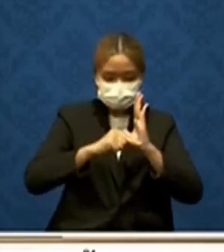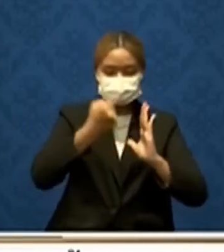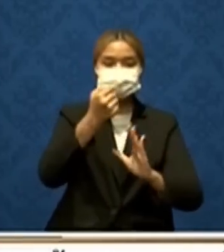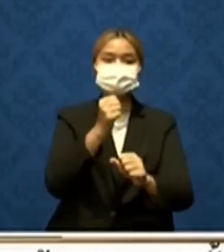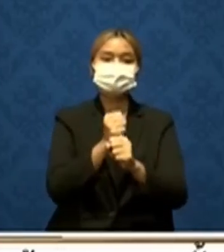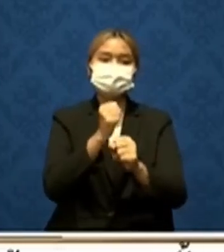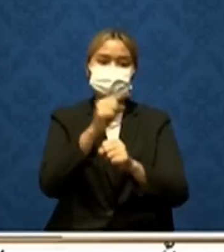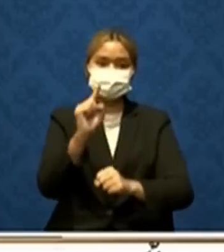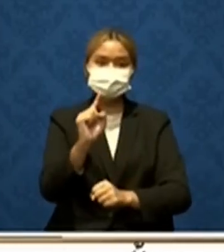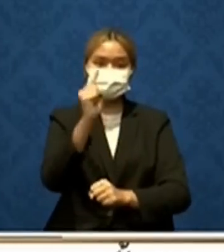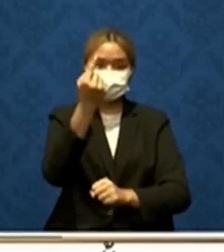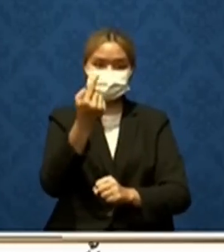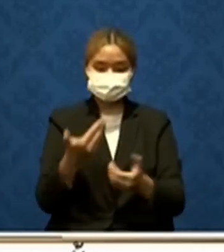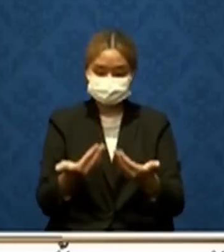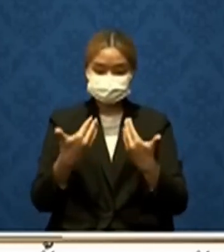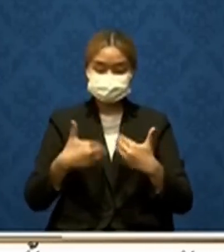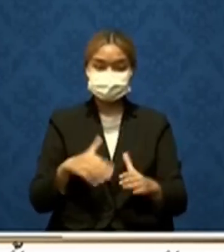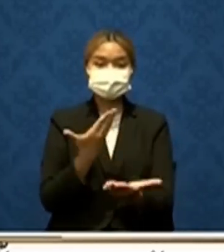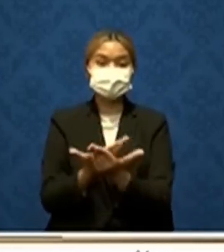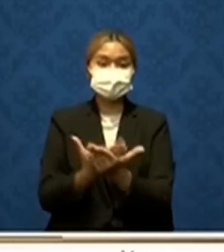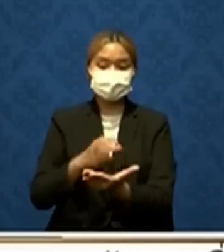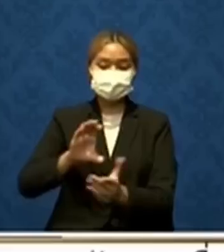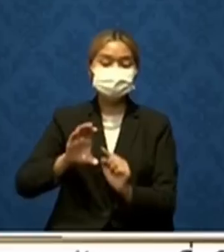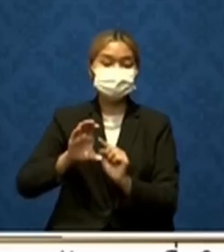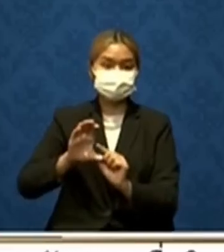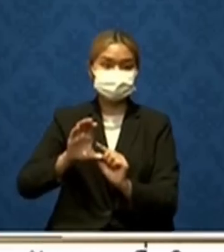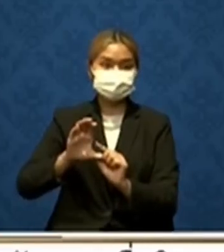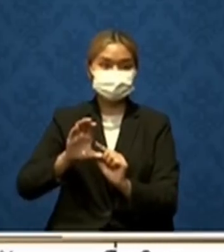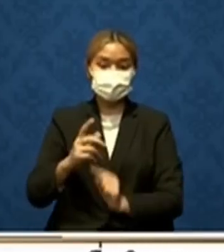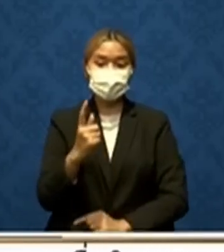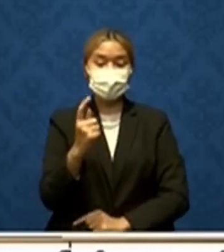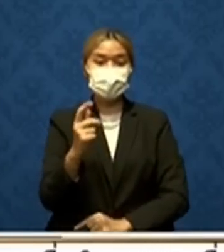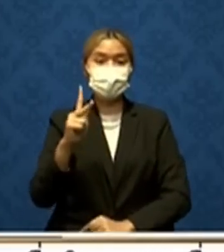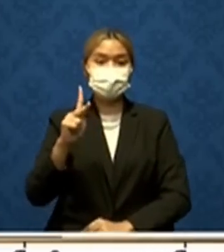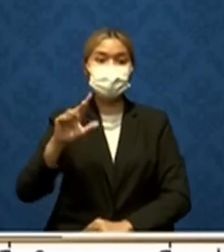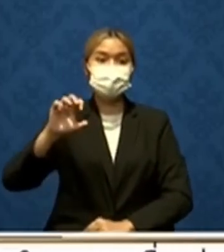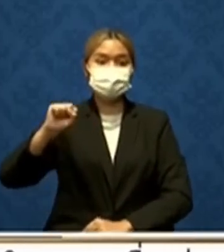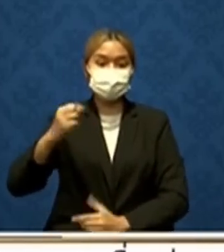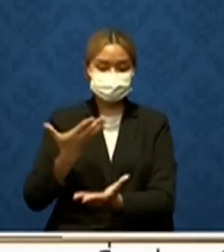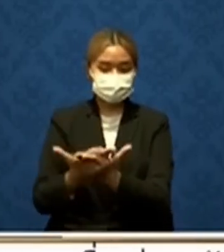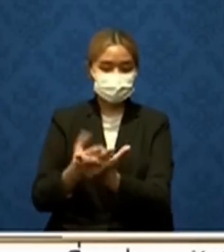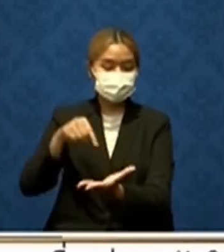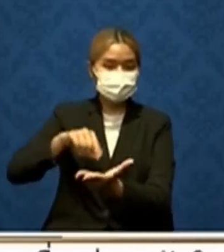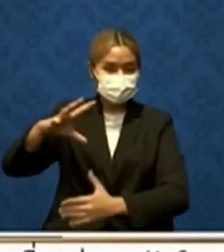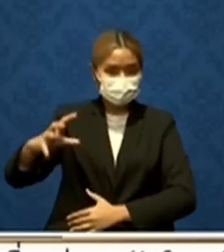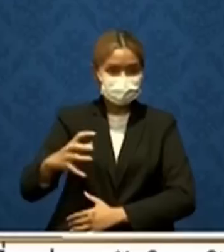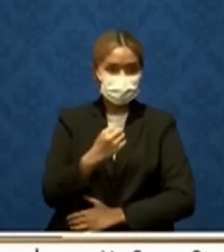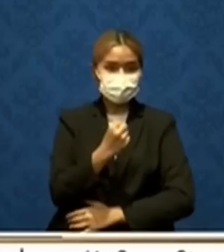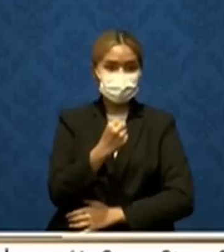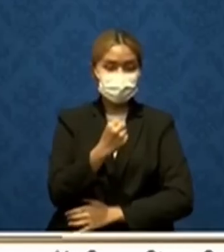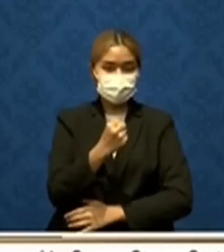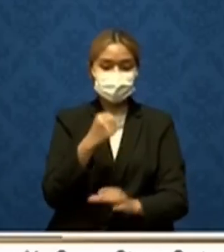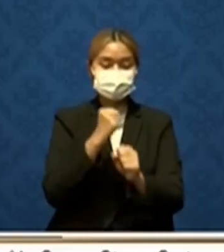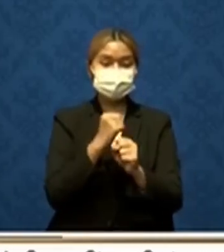เงินก้อนที่ 3แต่ที่ออก 2มีภาระจะต้องไปทวงเงินคืนคือชุดจรินทร์จำนำ